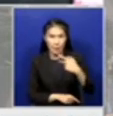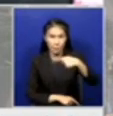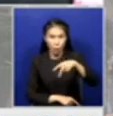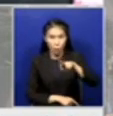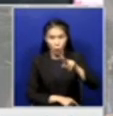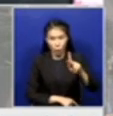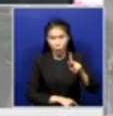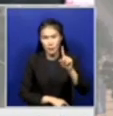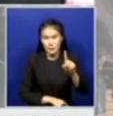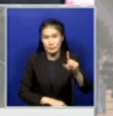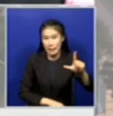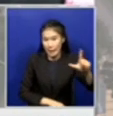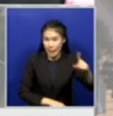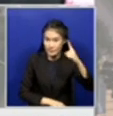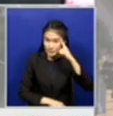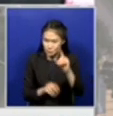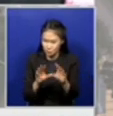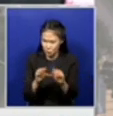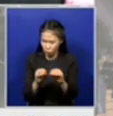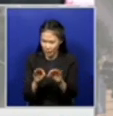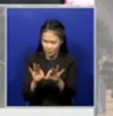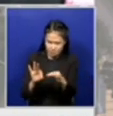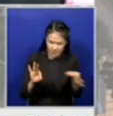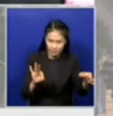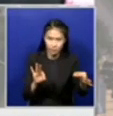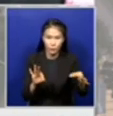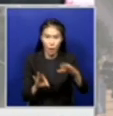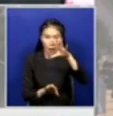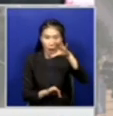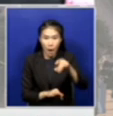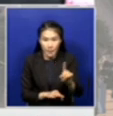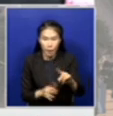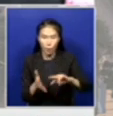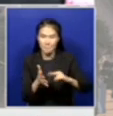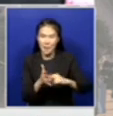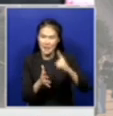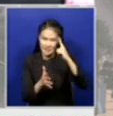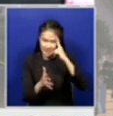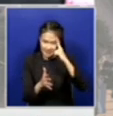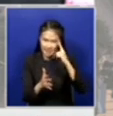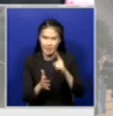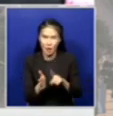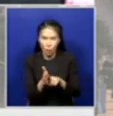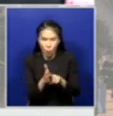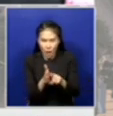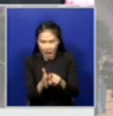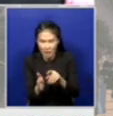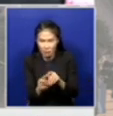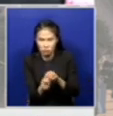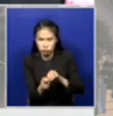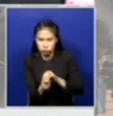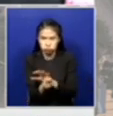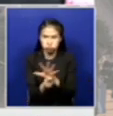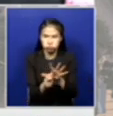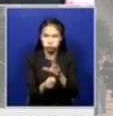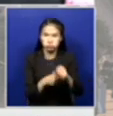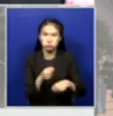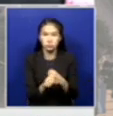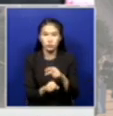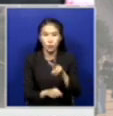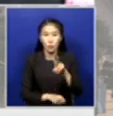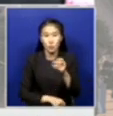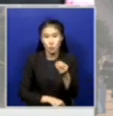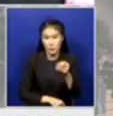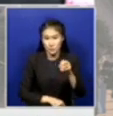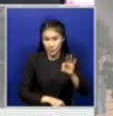ำหนดสรุปได้ว่าเกิดจากการระบาดของไวรัสโคโรนา2019นะครับหรือว่าโควิด